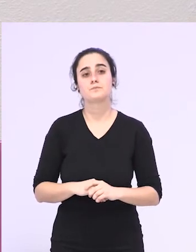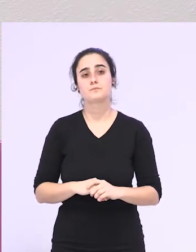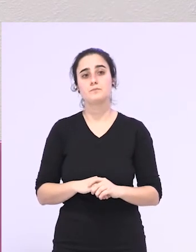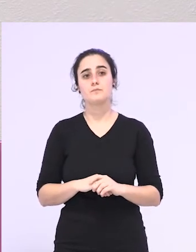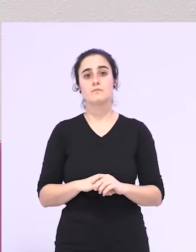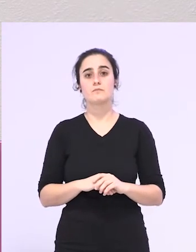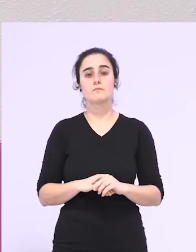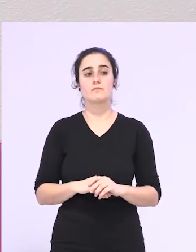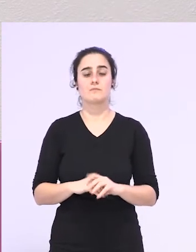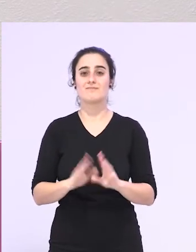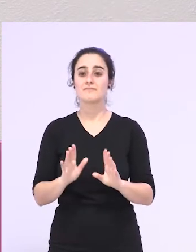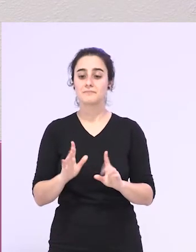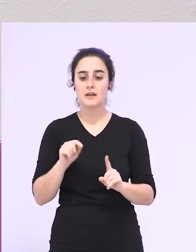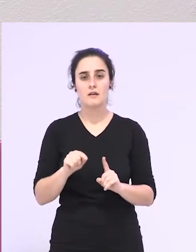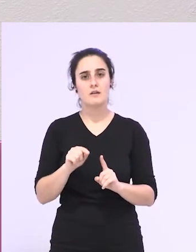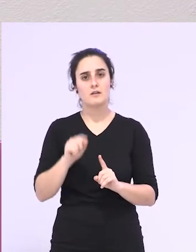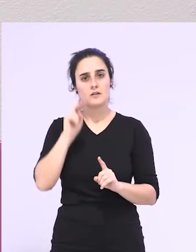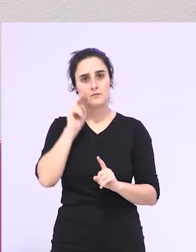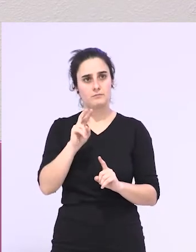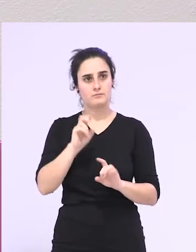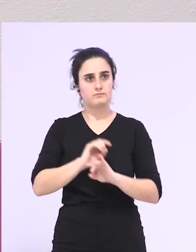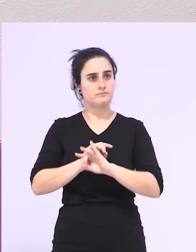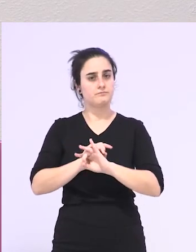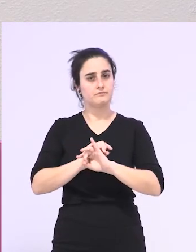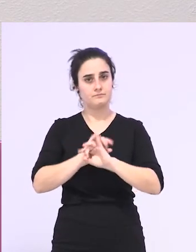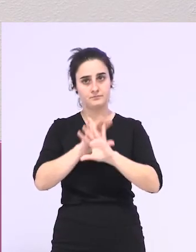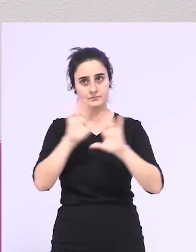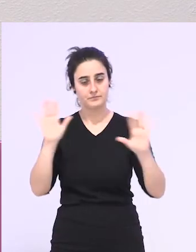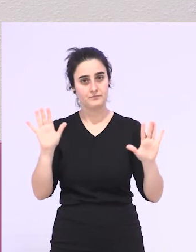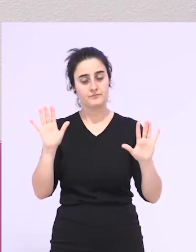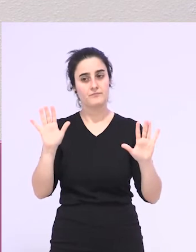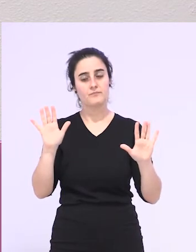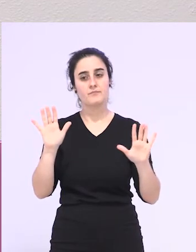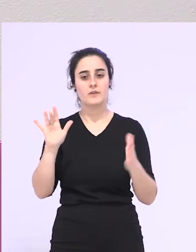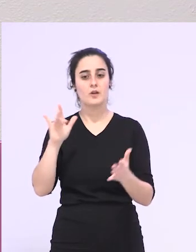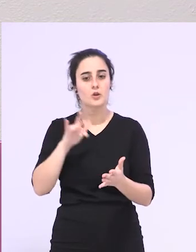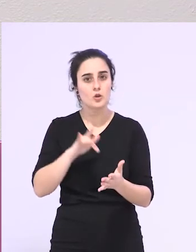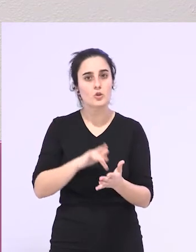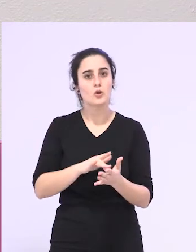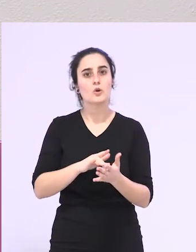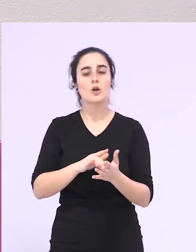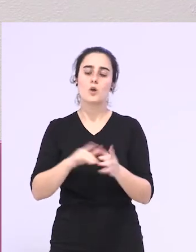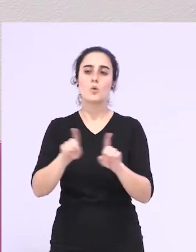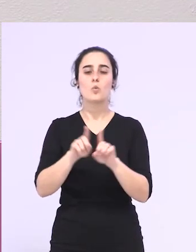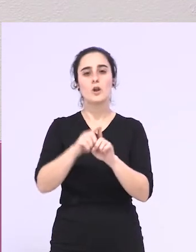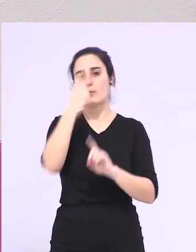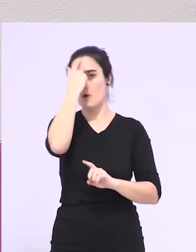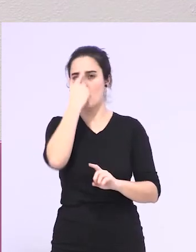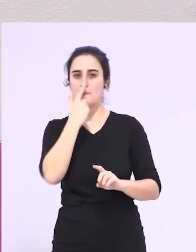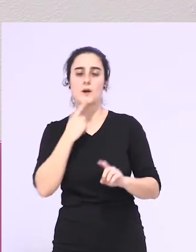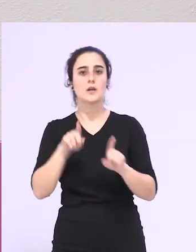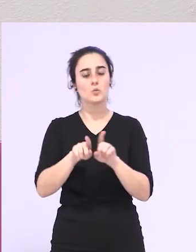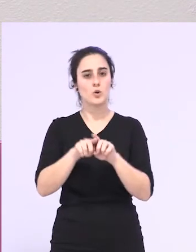kasu hartan oso modu nabarmenean eraiki zen erasotzailearen irudi demonizatu hori, ez? Munstroaren irudi